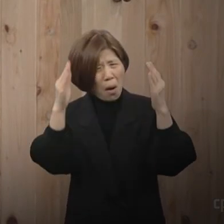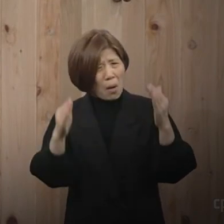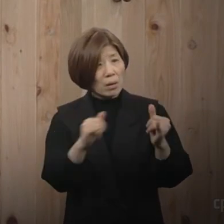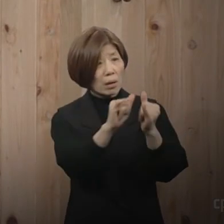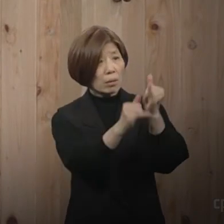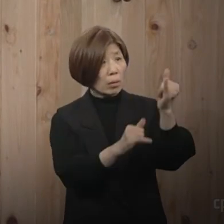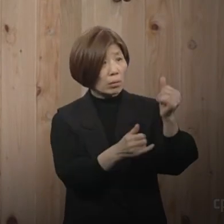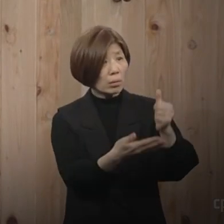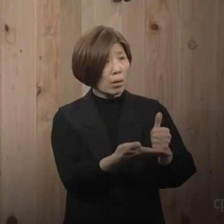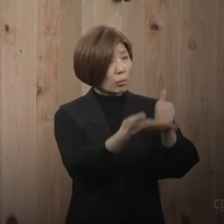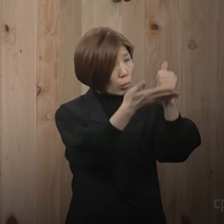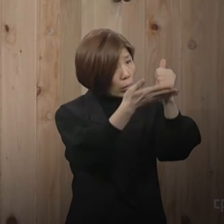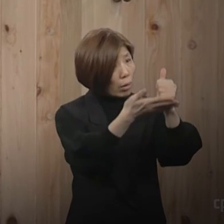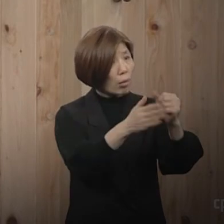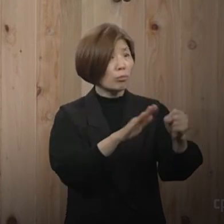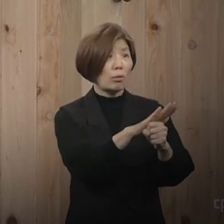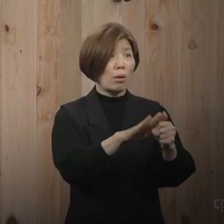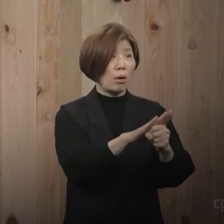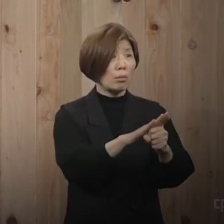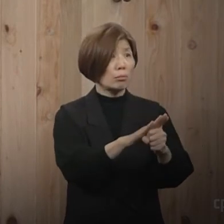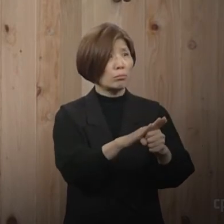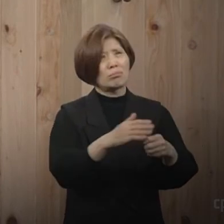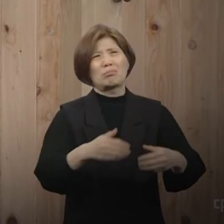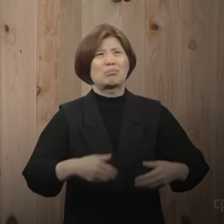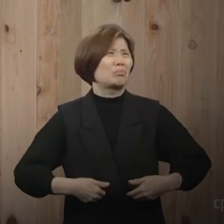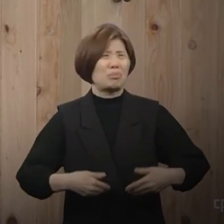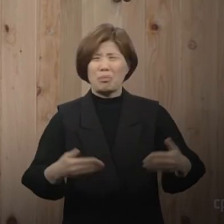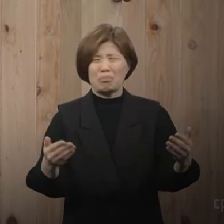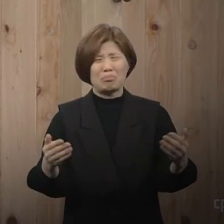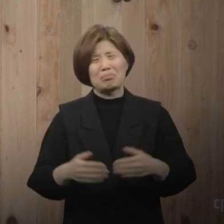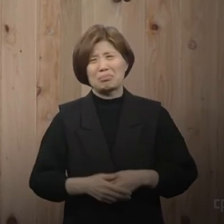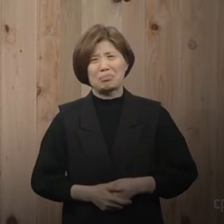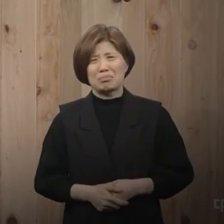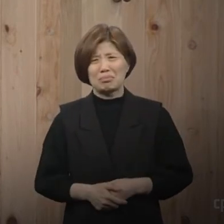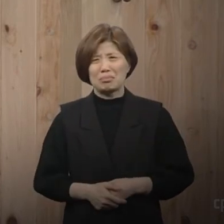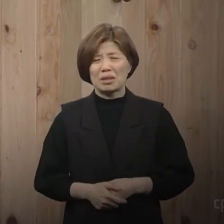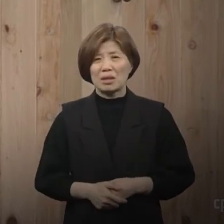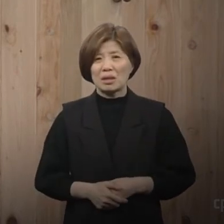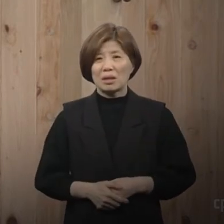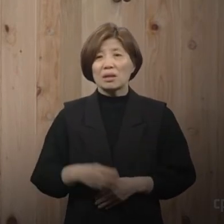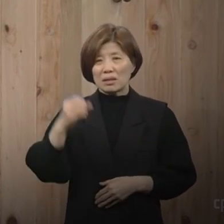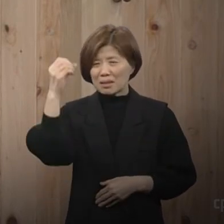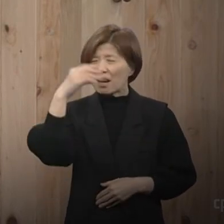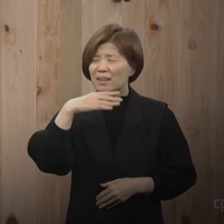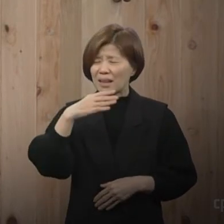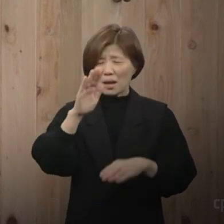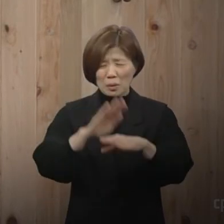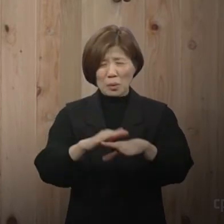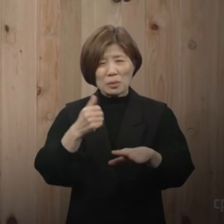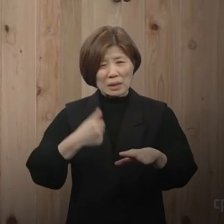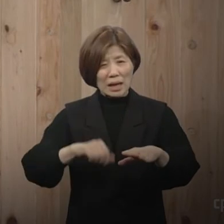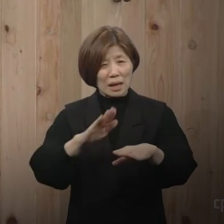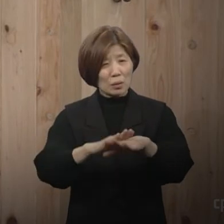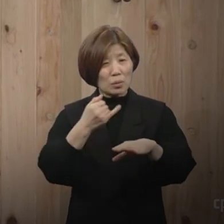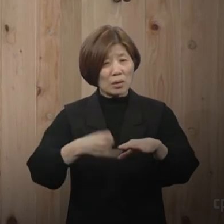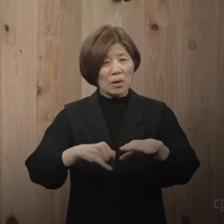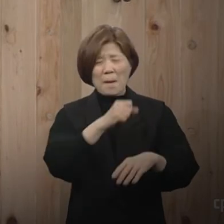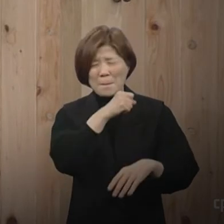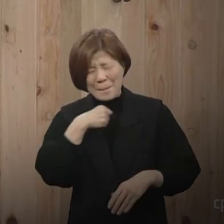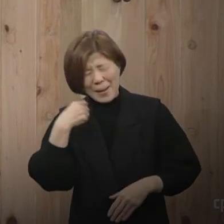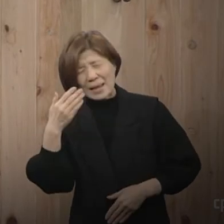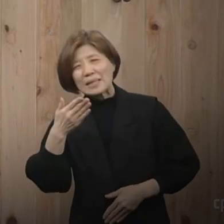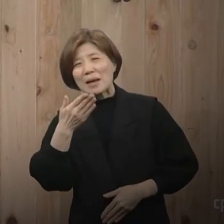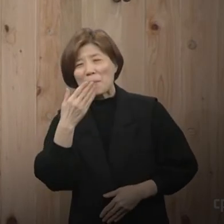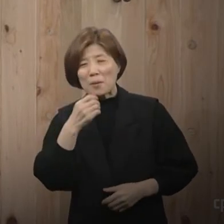생애를 진심으로 존경하고 사랑합니까? 그러길 바라시겠습니까? 아니죠. 그냥 우리 손자, 손녀들 맛있게 먹고